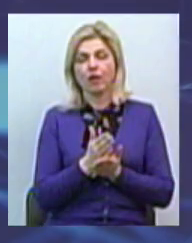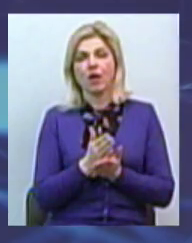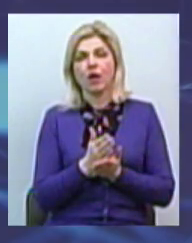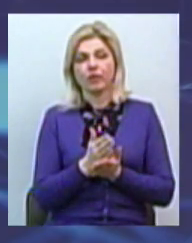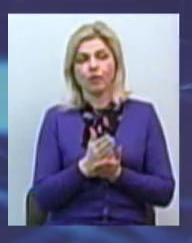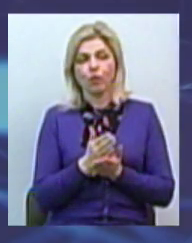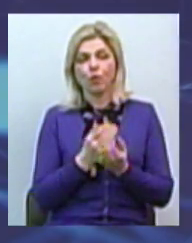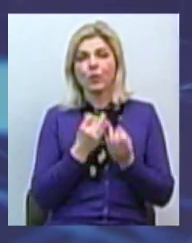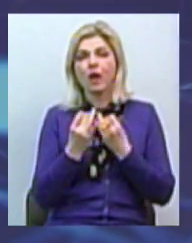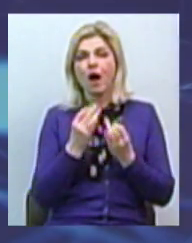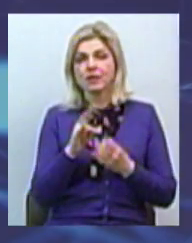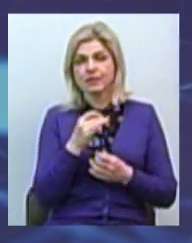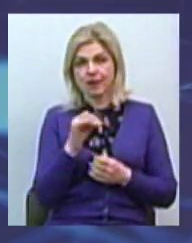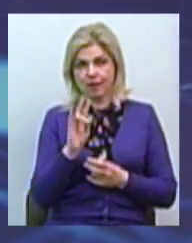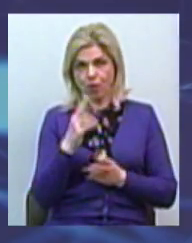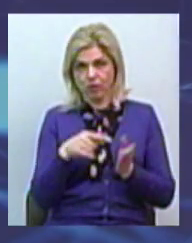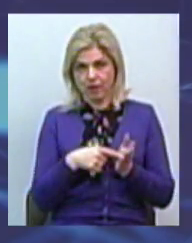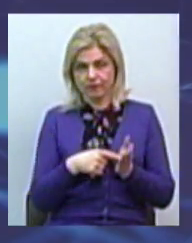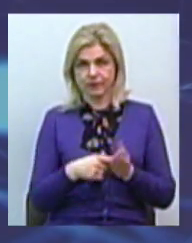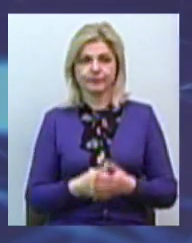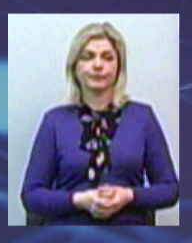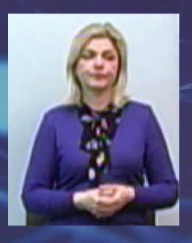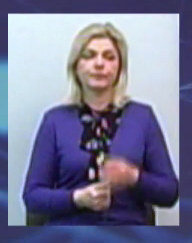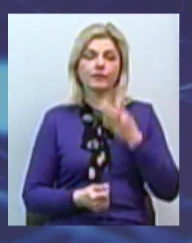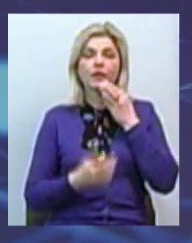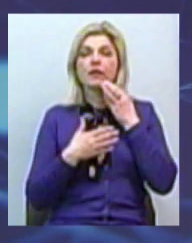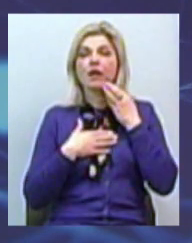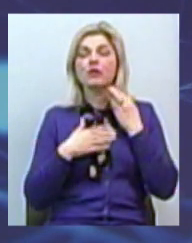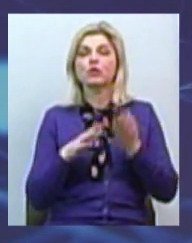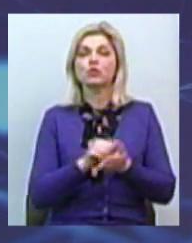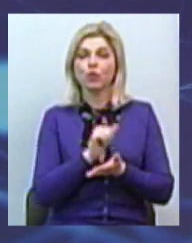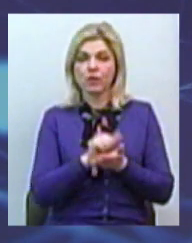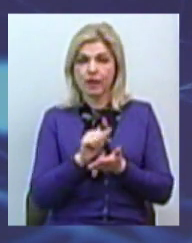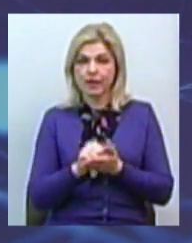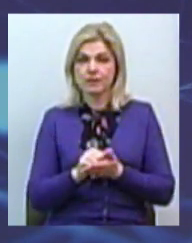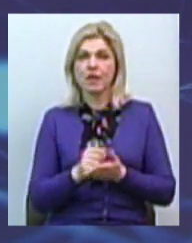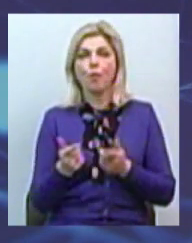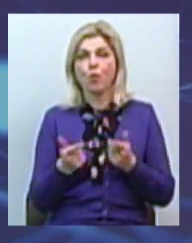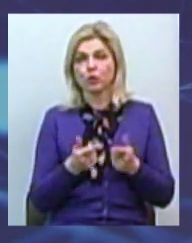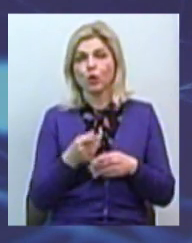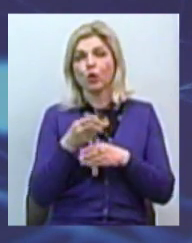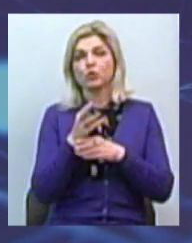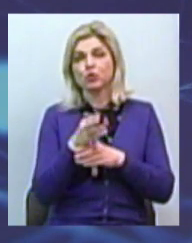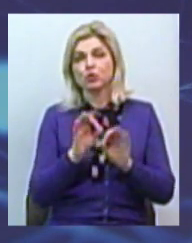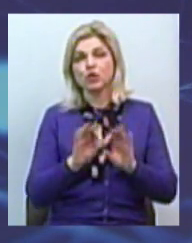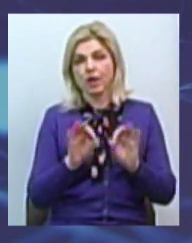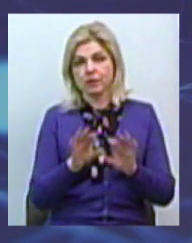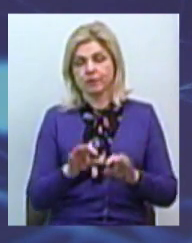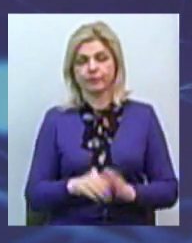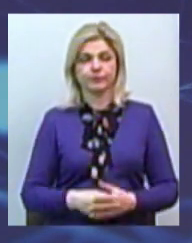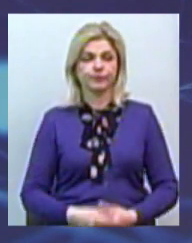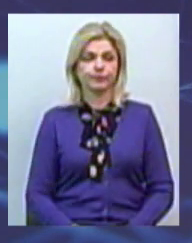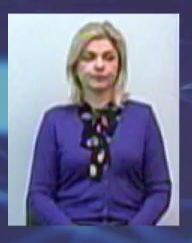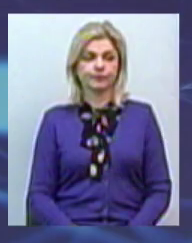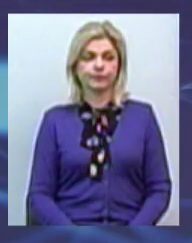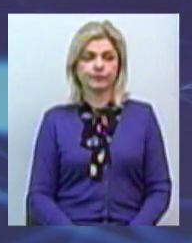Миколаєва. Наші колеги зі служби новин Олександр Гордієнка та Сергій Куропятник підготували сюжет про це на початку січня.